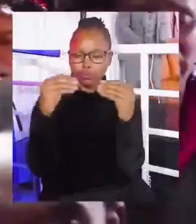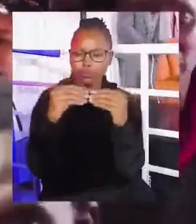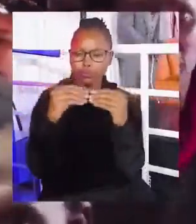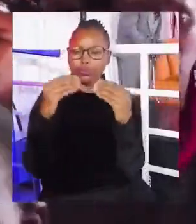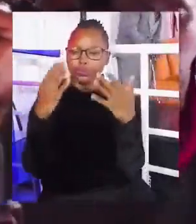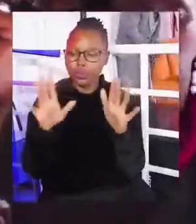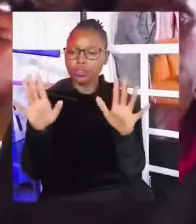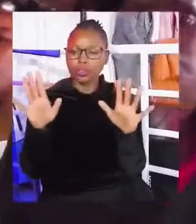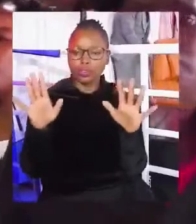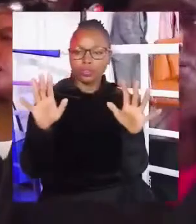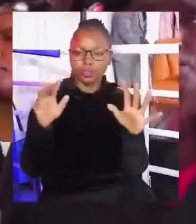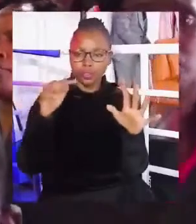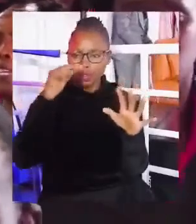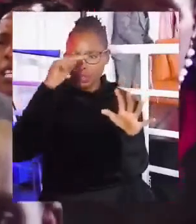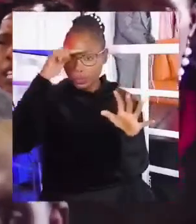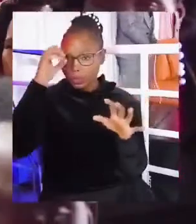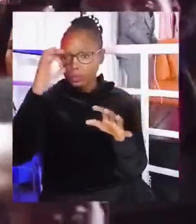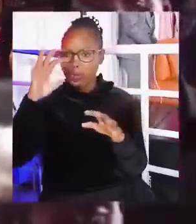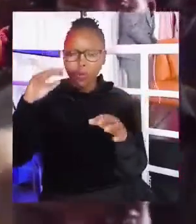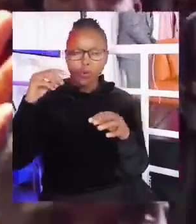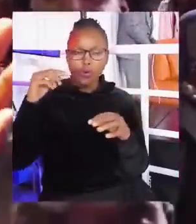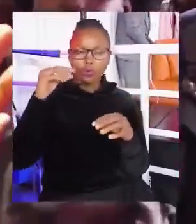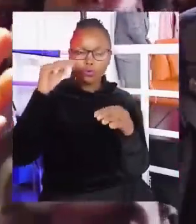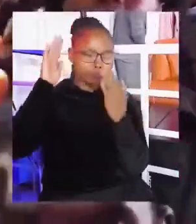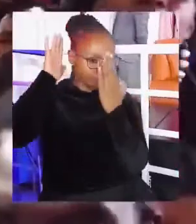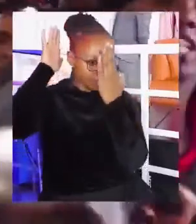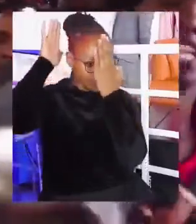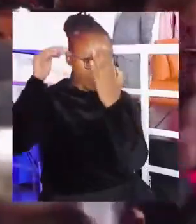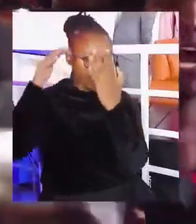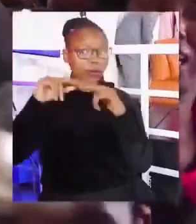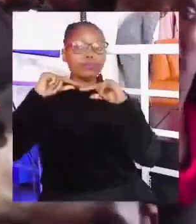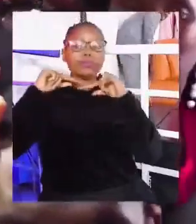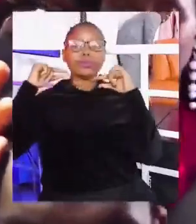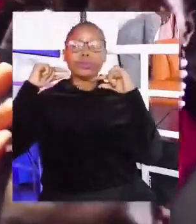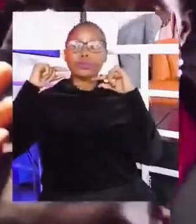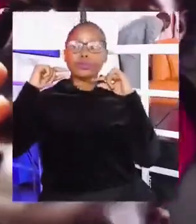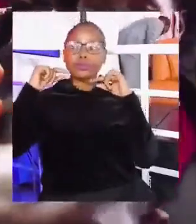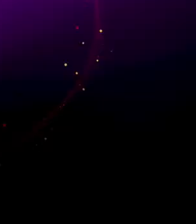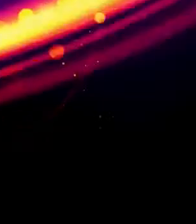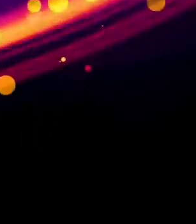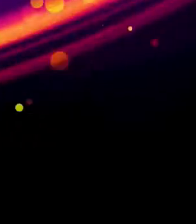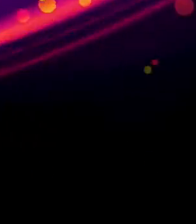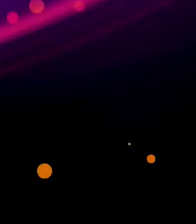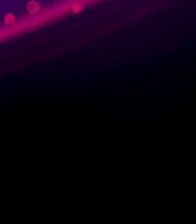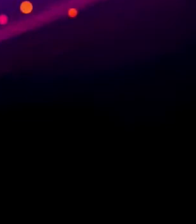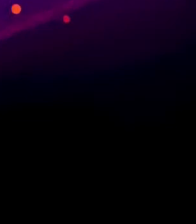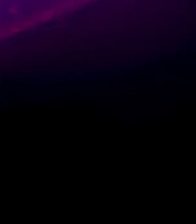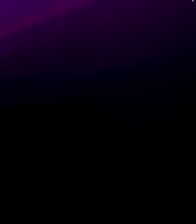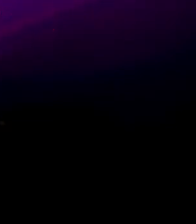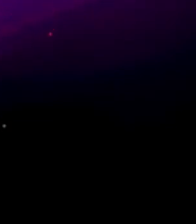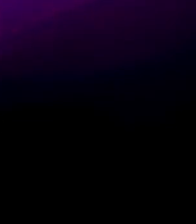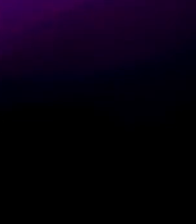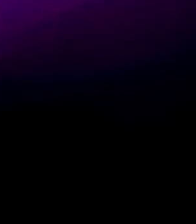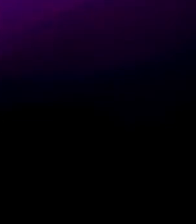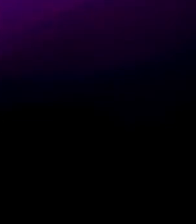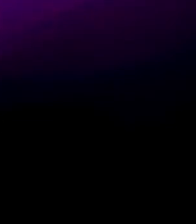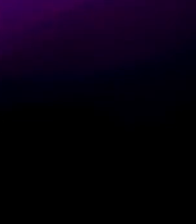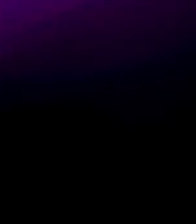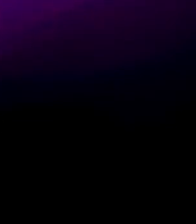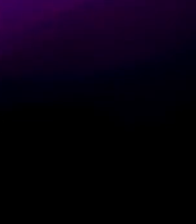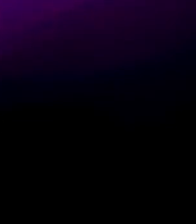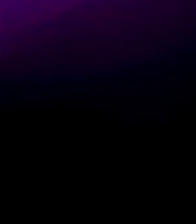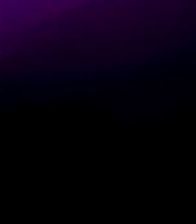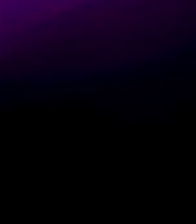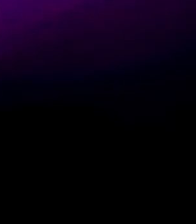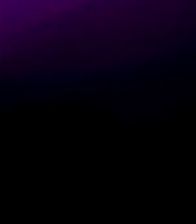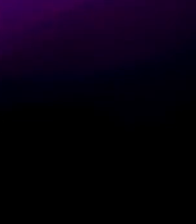Ririkana, nĩ mweri igĩrĩ, mweri wa kenda mwaka ũyũ wa 2022. Ũkai inyuothe mũrĩ anyite